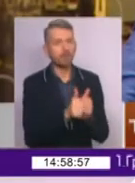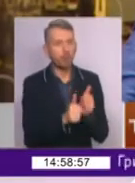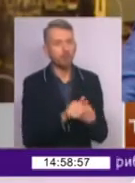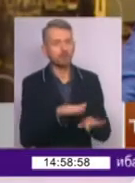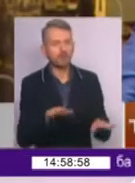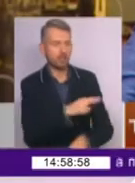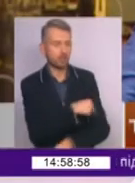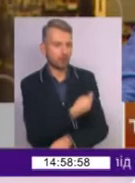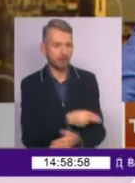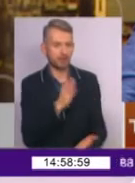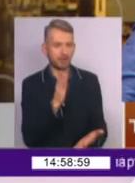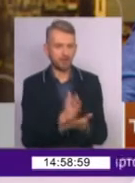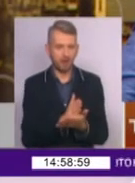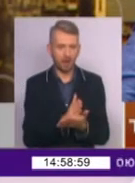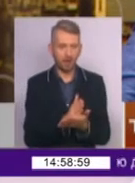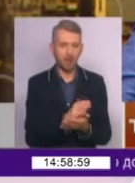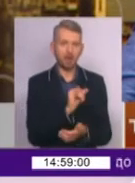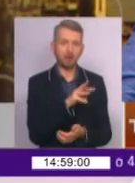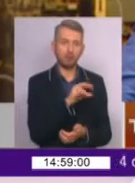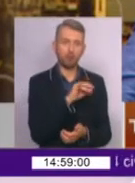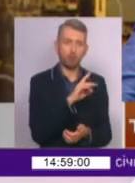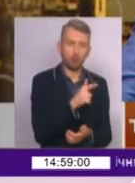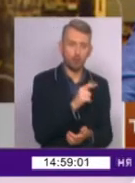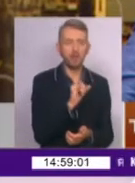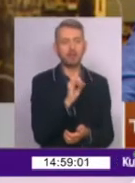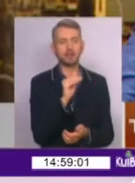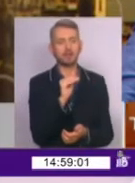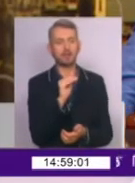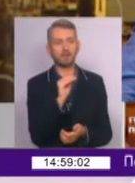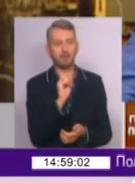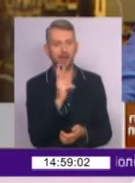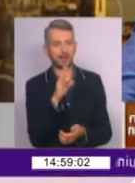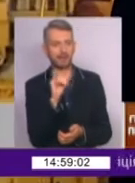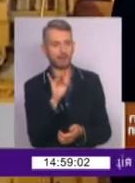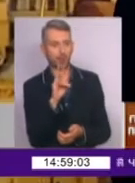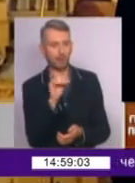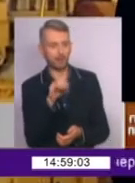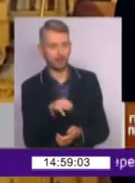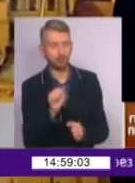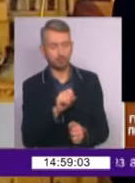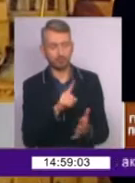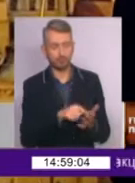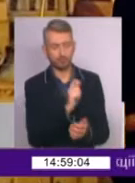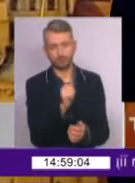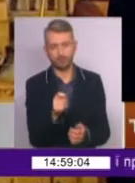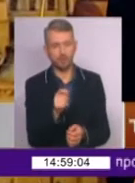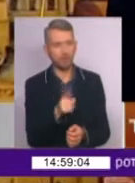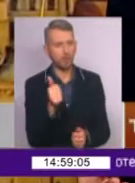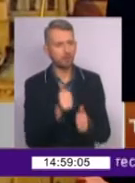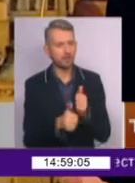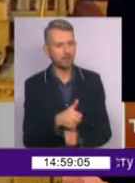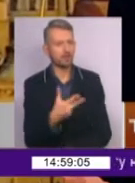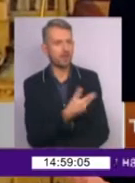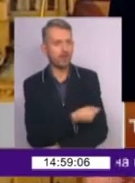Кожній дитячий є лікар-імунолог і інфекціоніст. І можна задати їм це питання, оскільки вони частіше